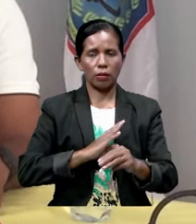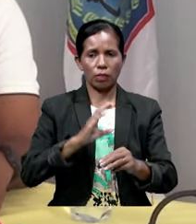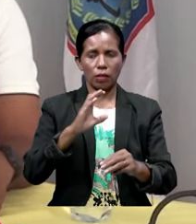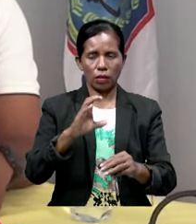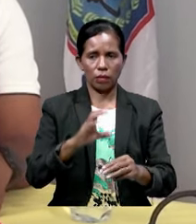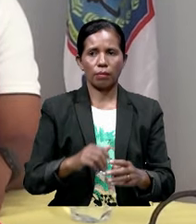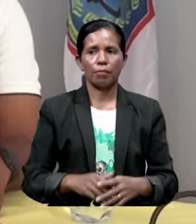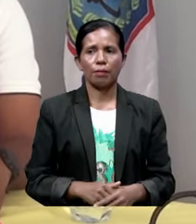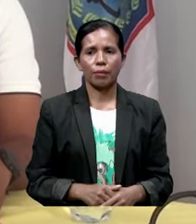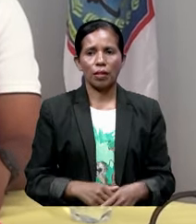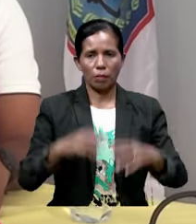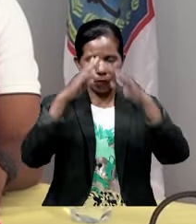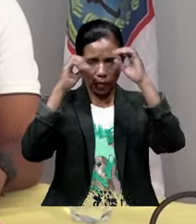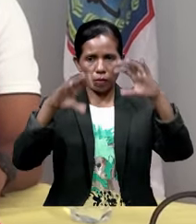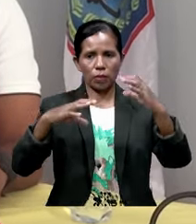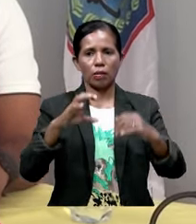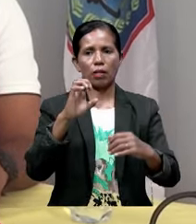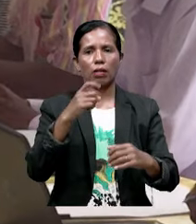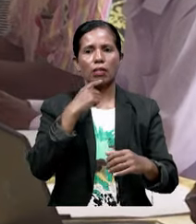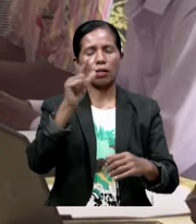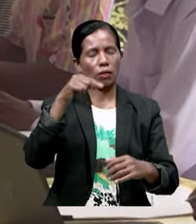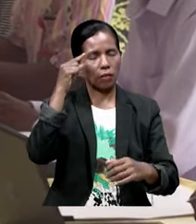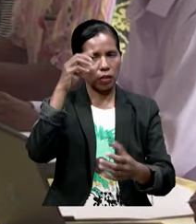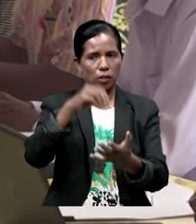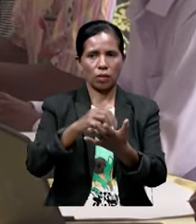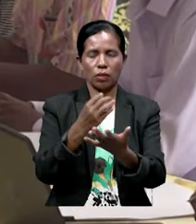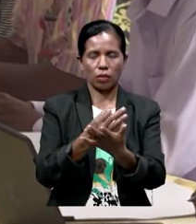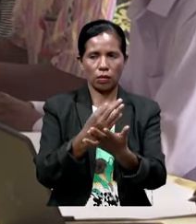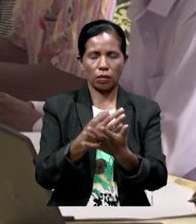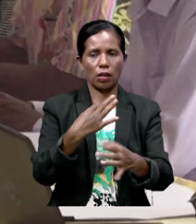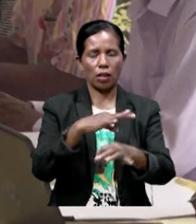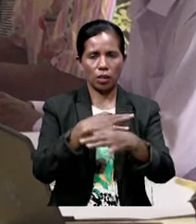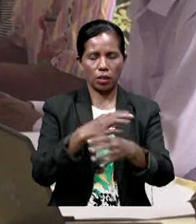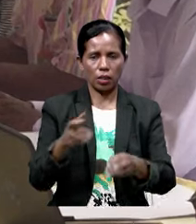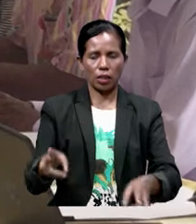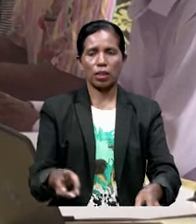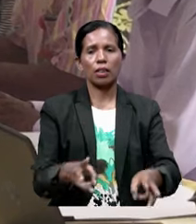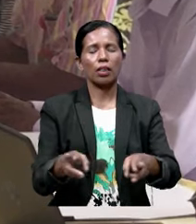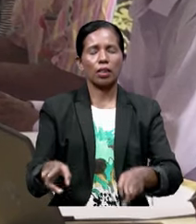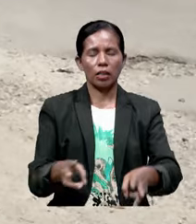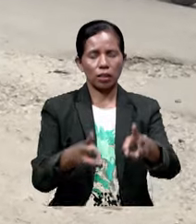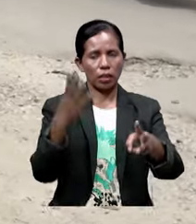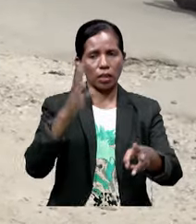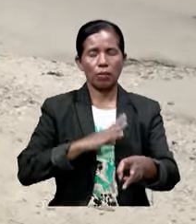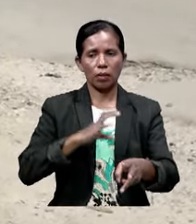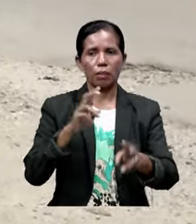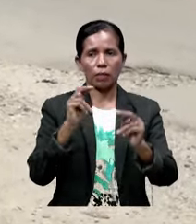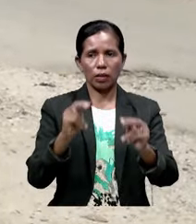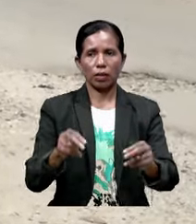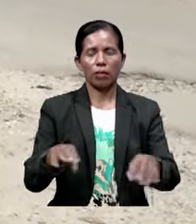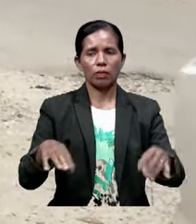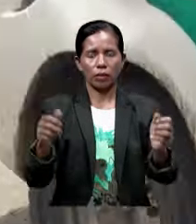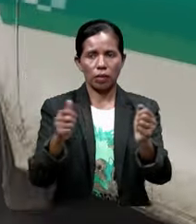Lemos. Presidente Komisau Ngai Hateten, Governo Alokau Norsamentu Hori Halo Rehabilitasau Ba Estrada Urbana Iha Baukau, Mabe Persija Mos,